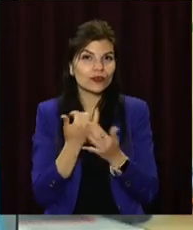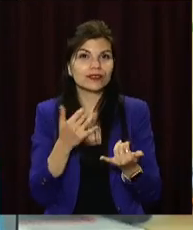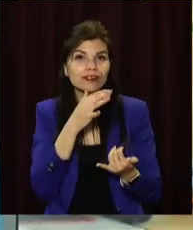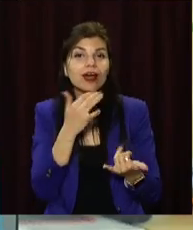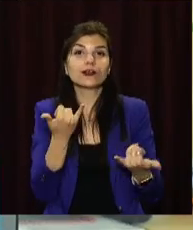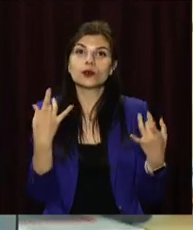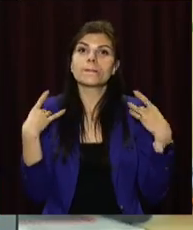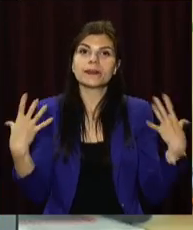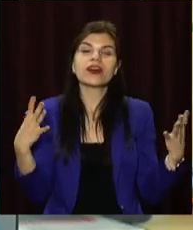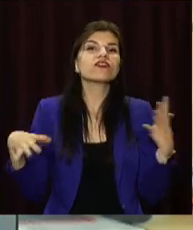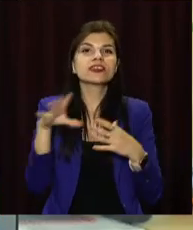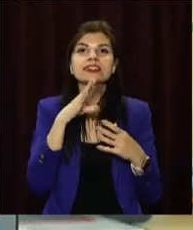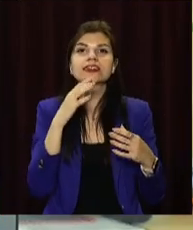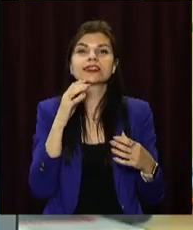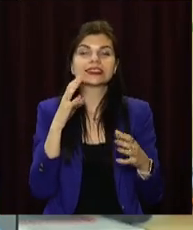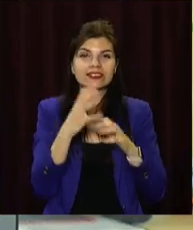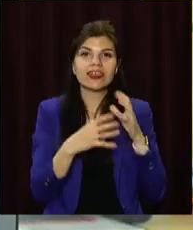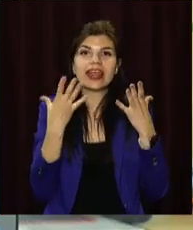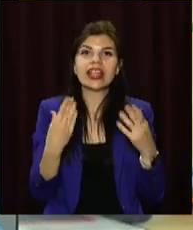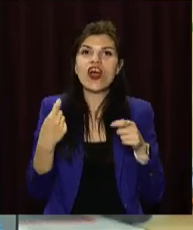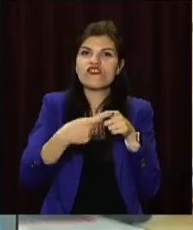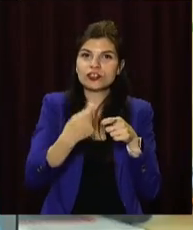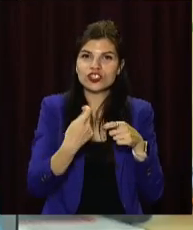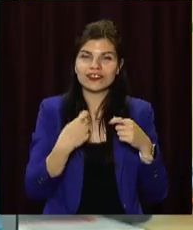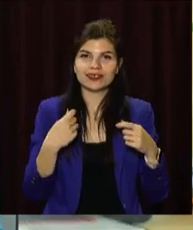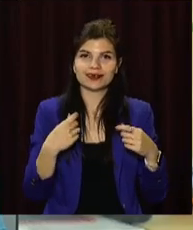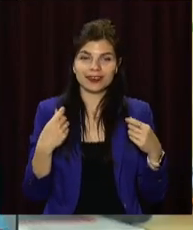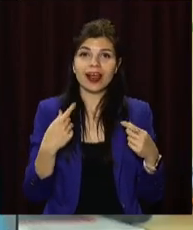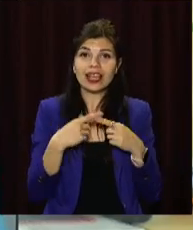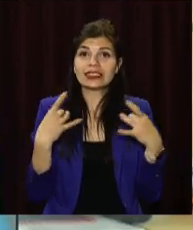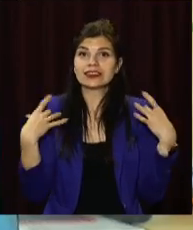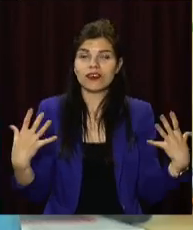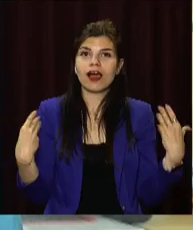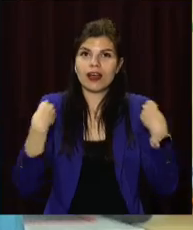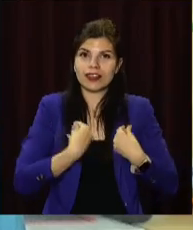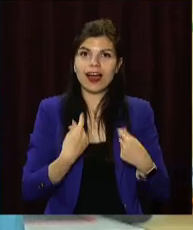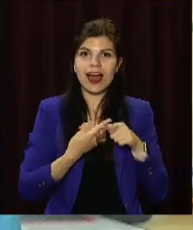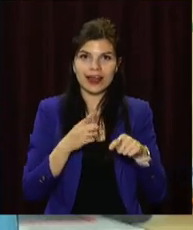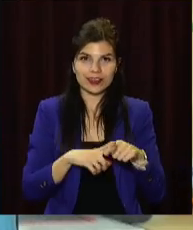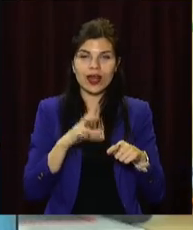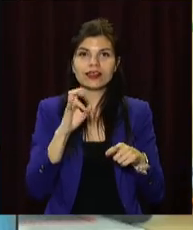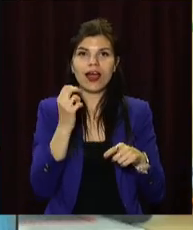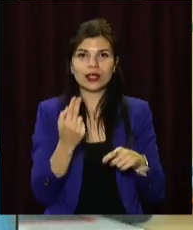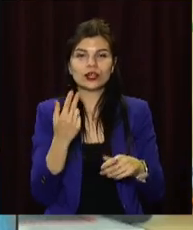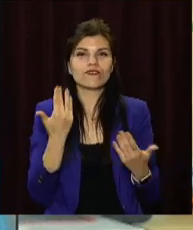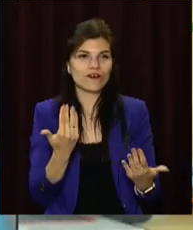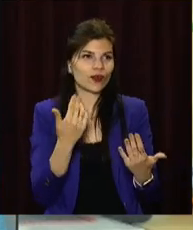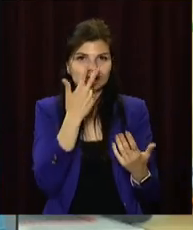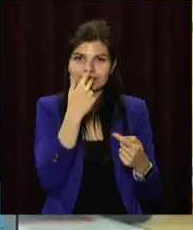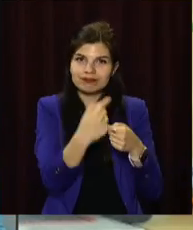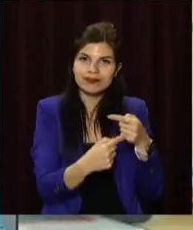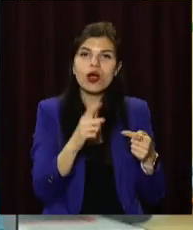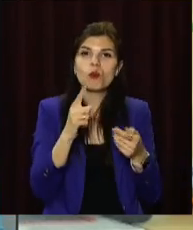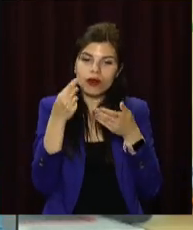Сьогодні відзначається Всесвітній день вишиванки. Вже доброю традицією свята стало вдягати цю частинку національного духу. Адже